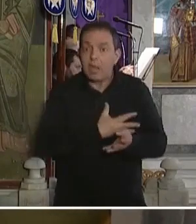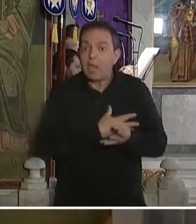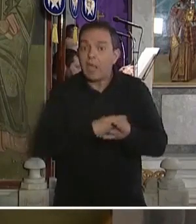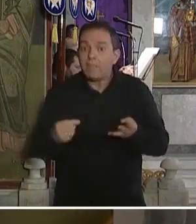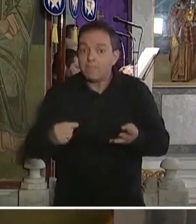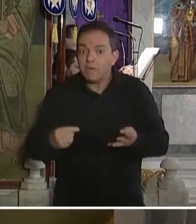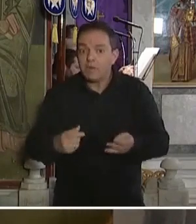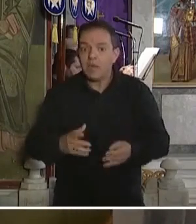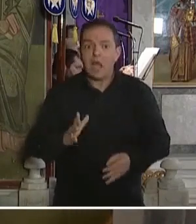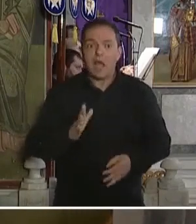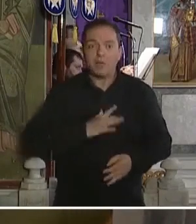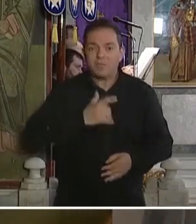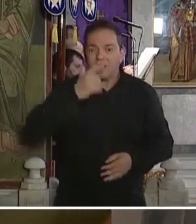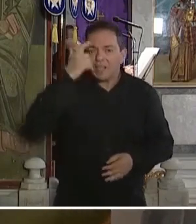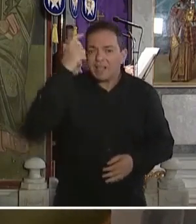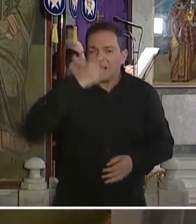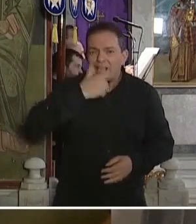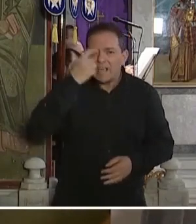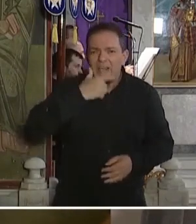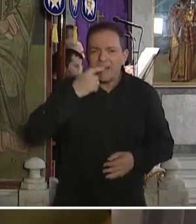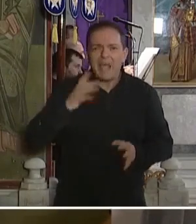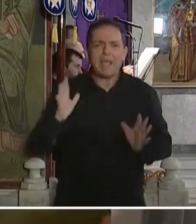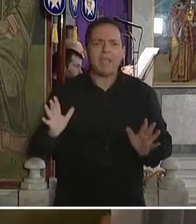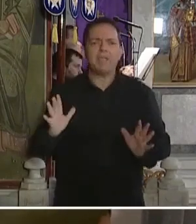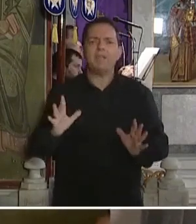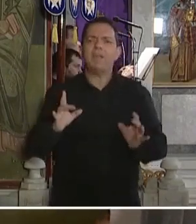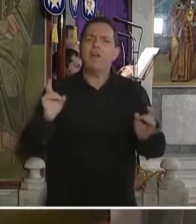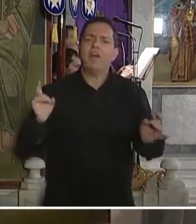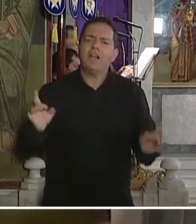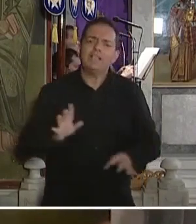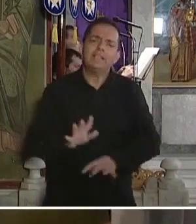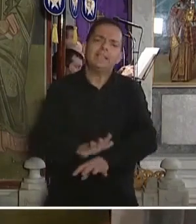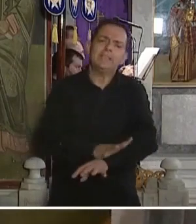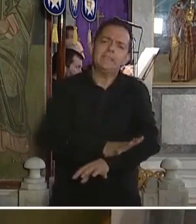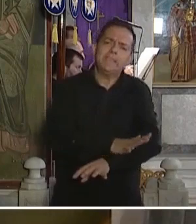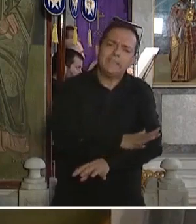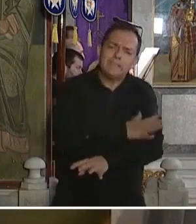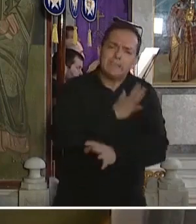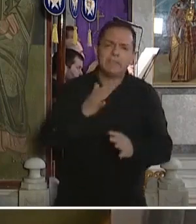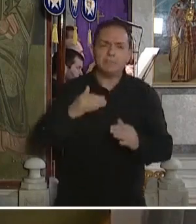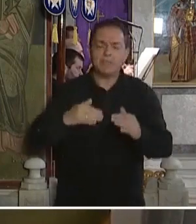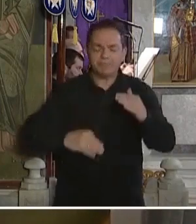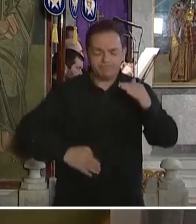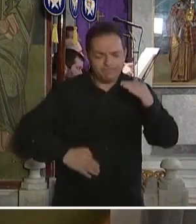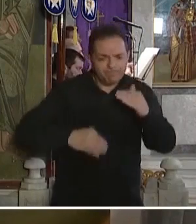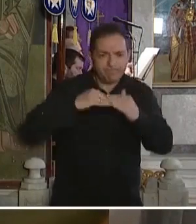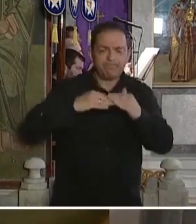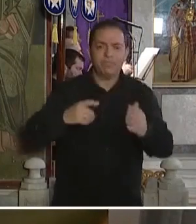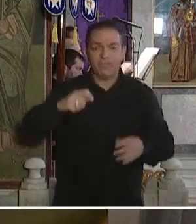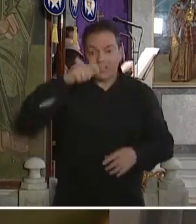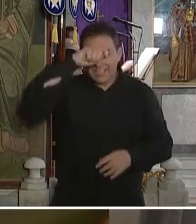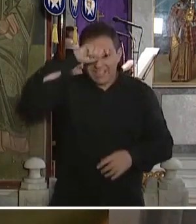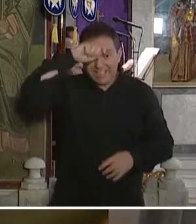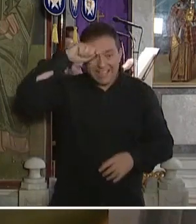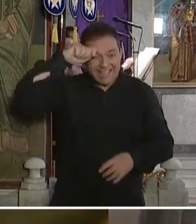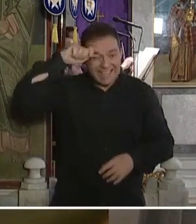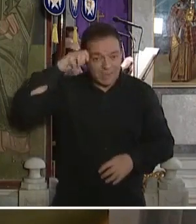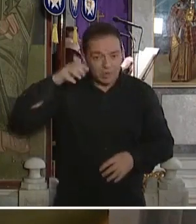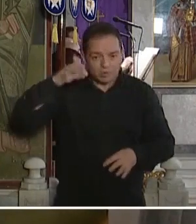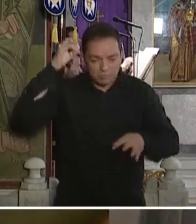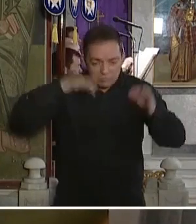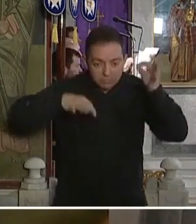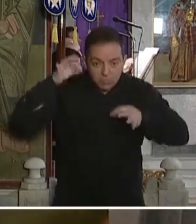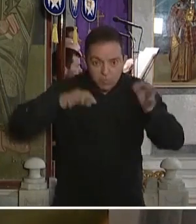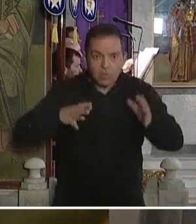του, στα συναισθηματικά του όρια, στα συγκινησιακά του όρια. Δεν υδρώνει αν δεν φτάσει